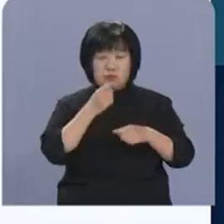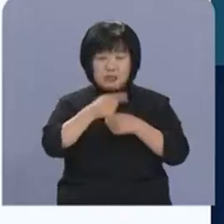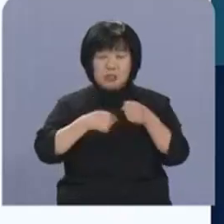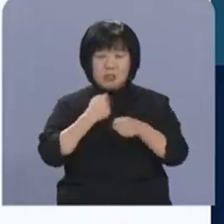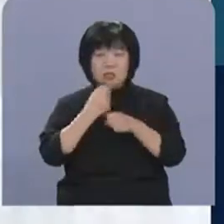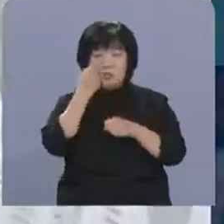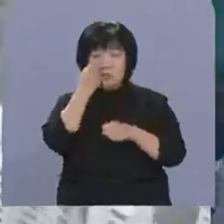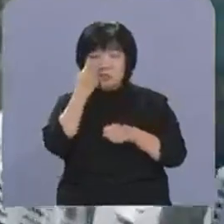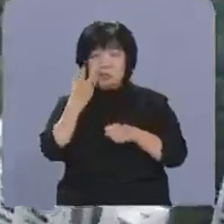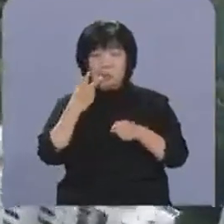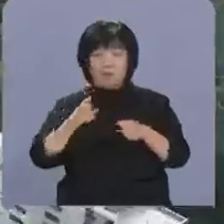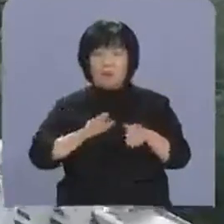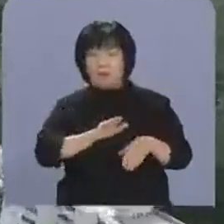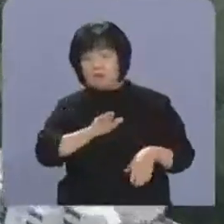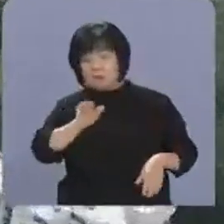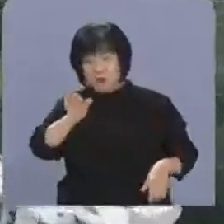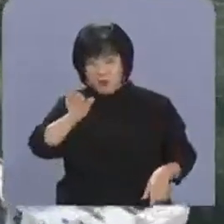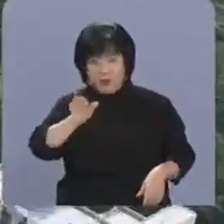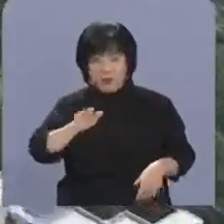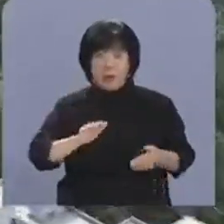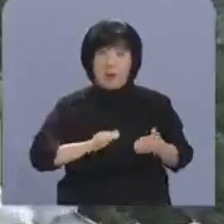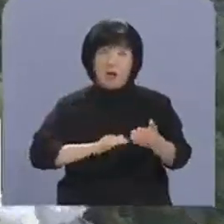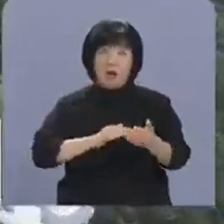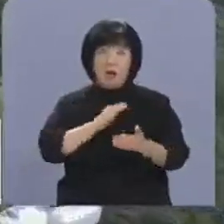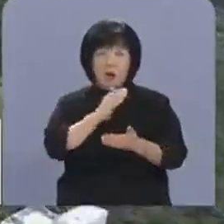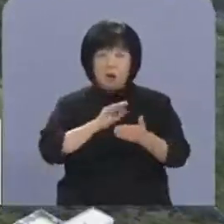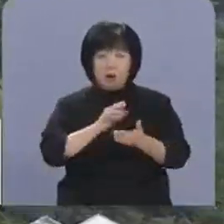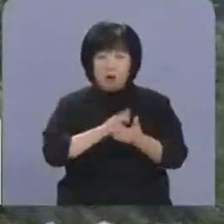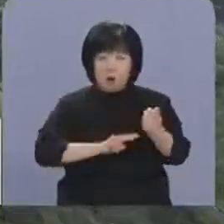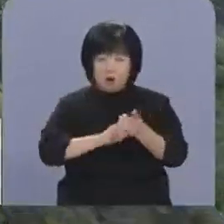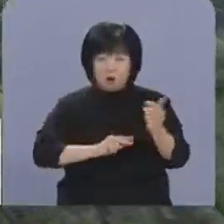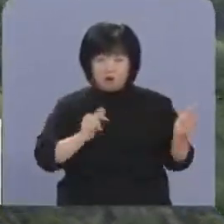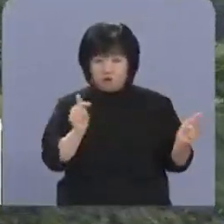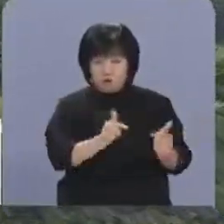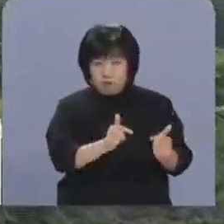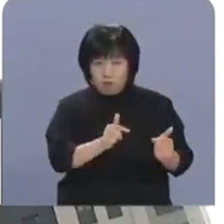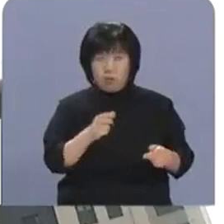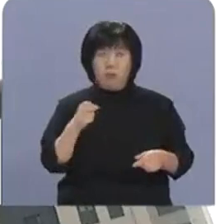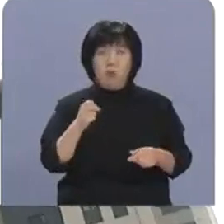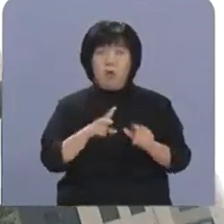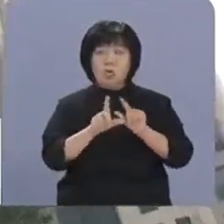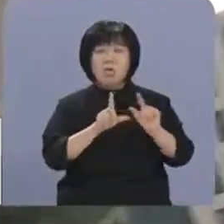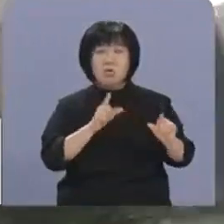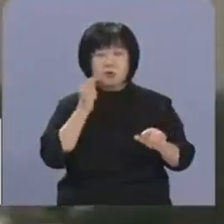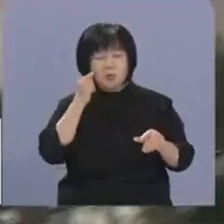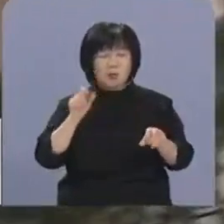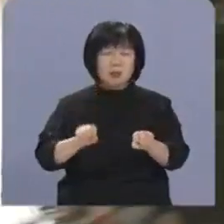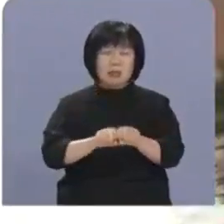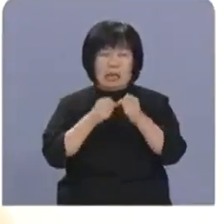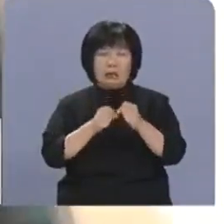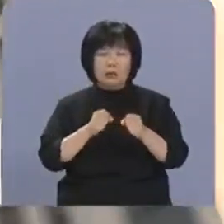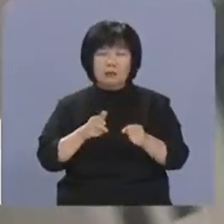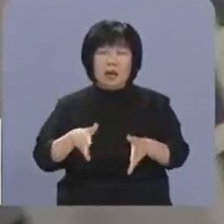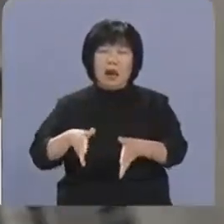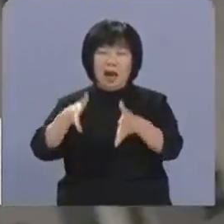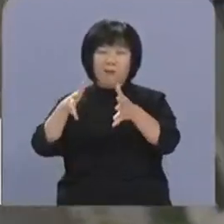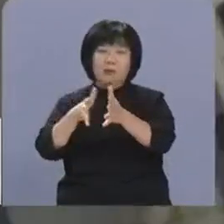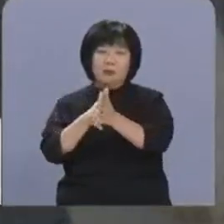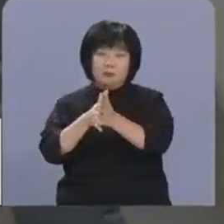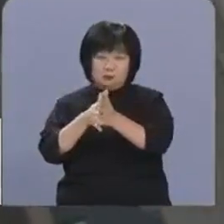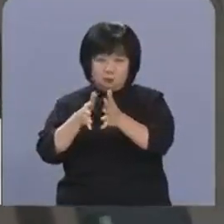오른 겁니다 거래가 주는 데다 고금리 부담 속에서도 일부 인기대단지 아파트를 중심으로